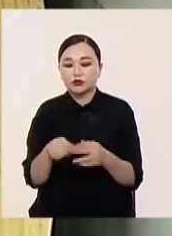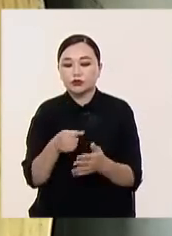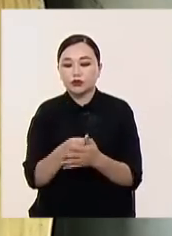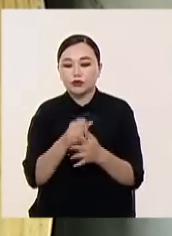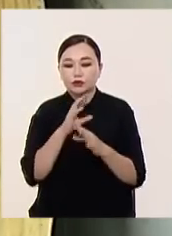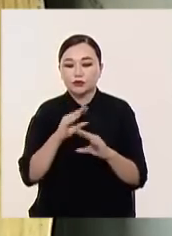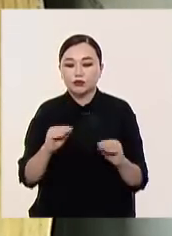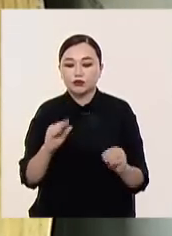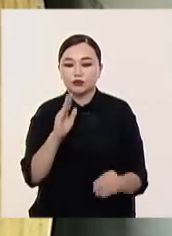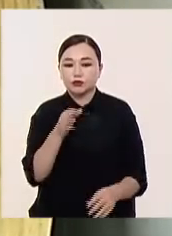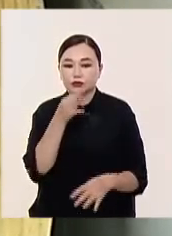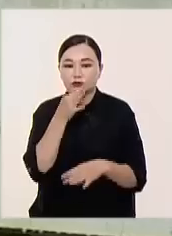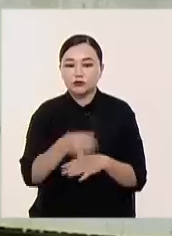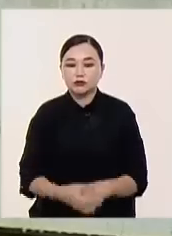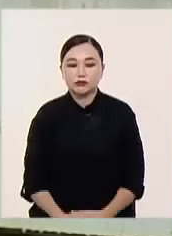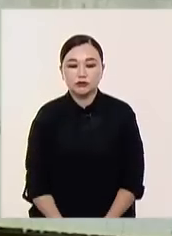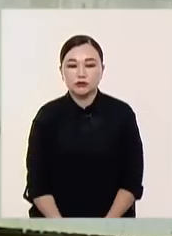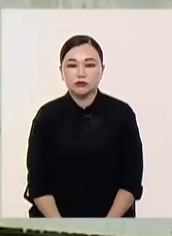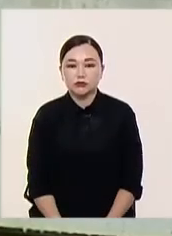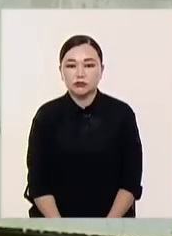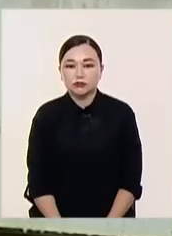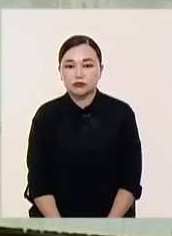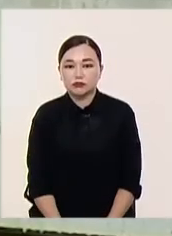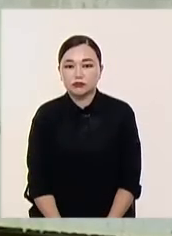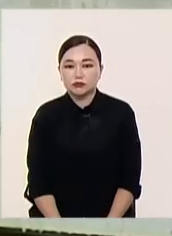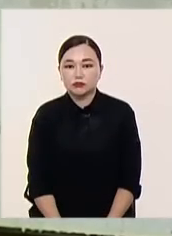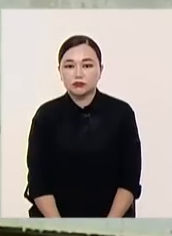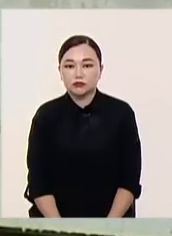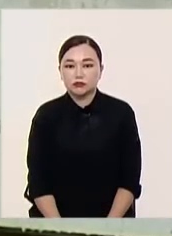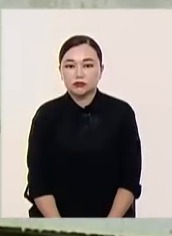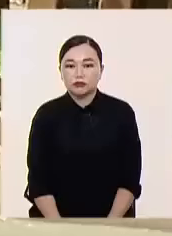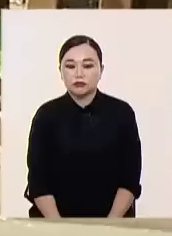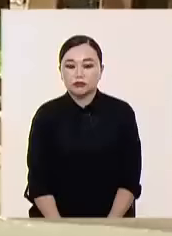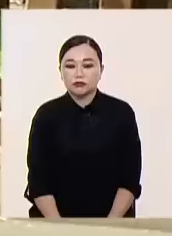басылады деп болжайды. Азамат Қабетов, Думан Сүлейменов, Информбюро, Алматы.